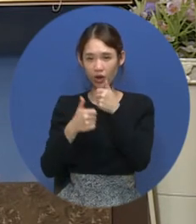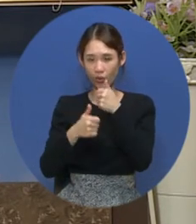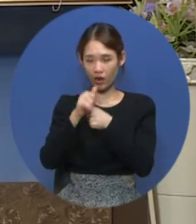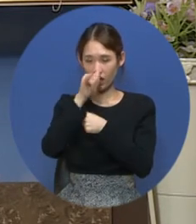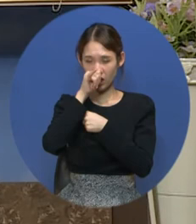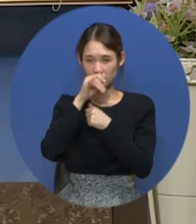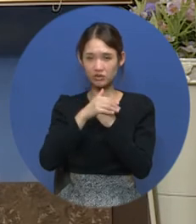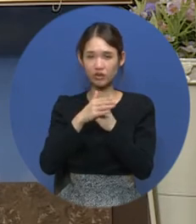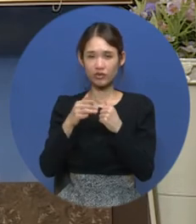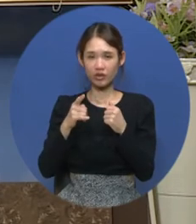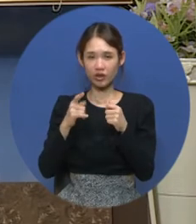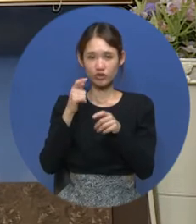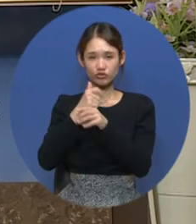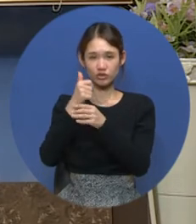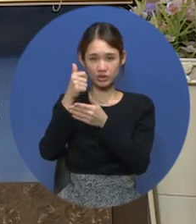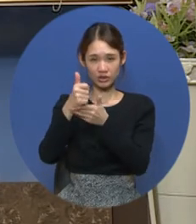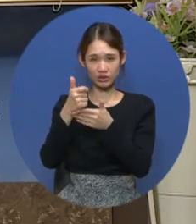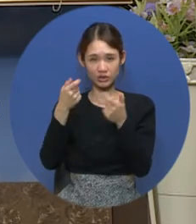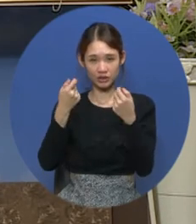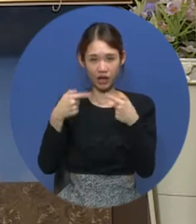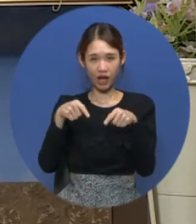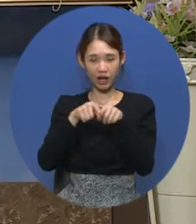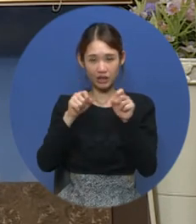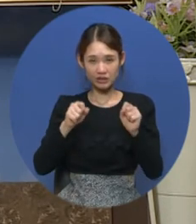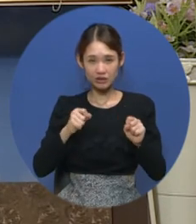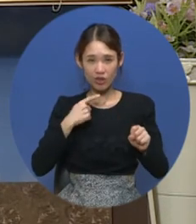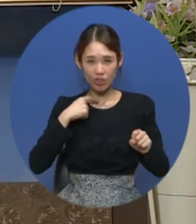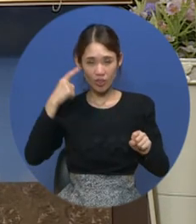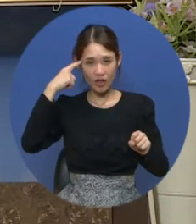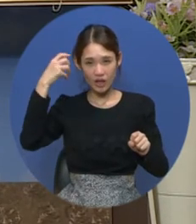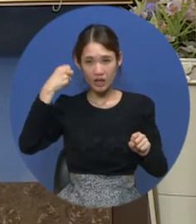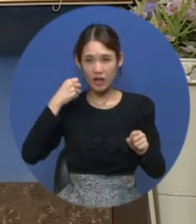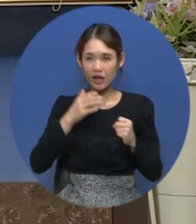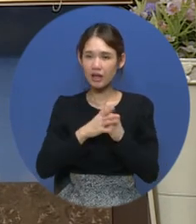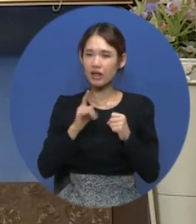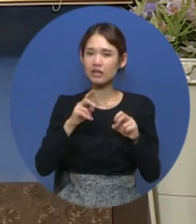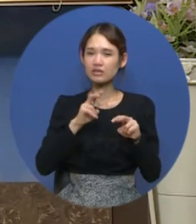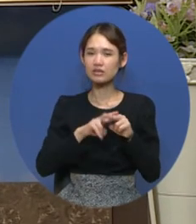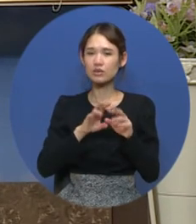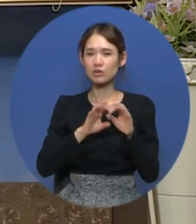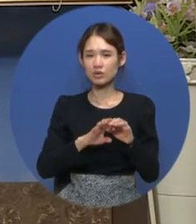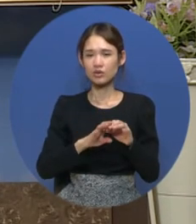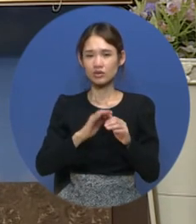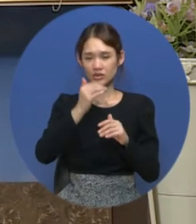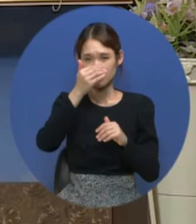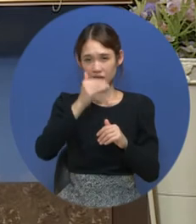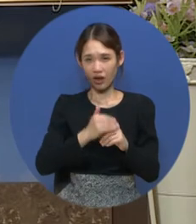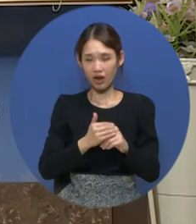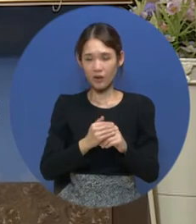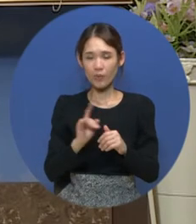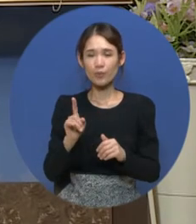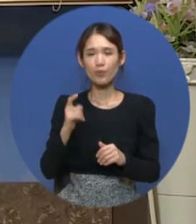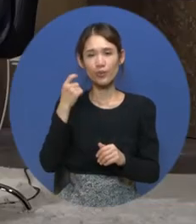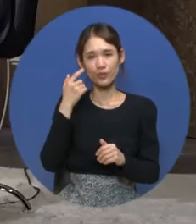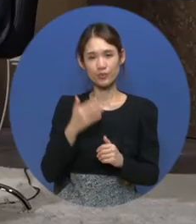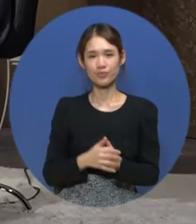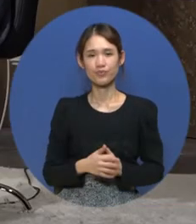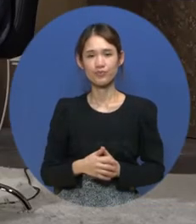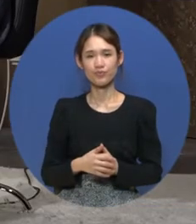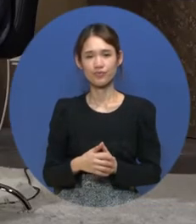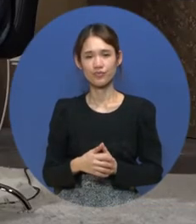들었습니다 국장 님께서도 그 자리에 계셨던 것으로 알고 있는데요 이 자리에서는 어떤 내용들이 다뤄 졌나요